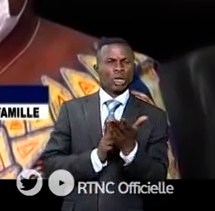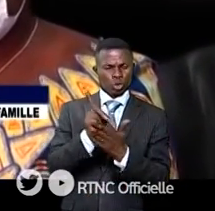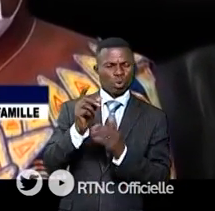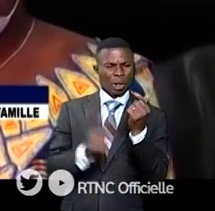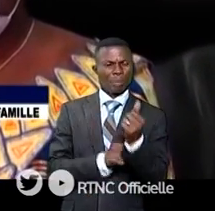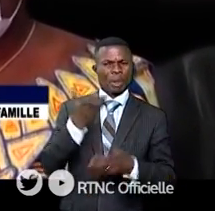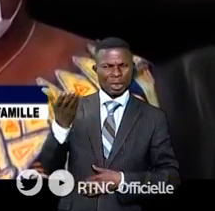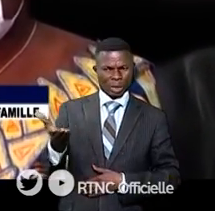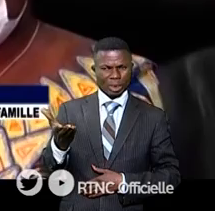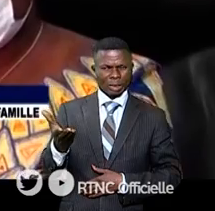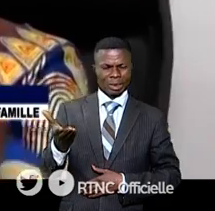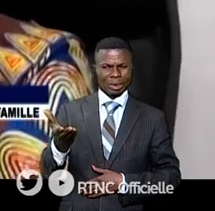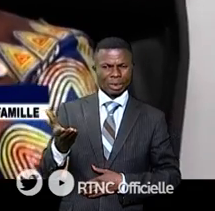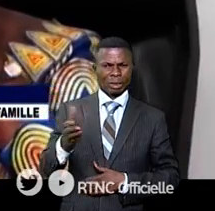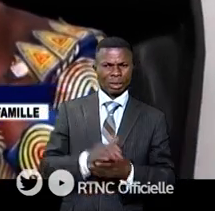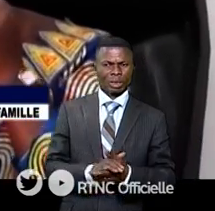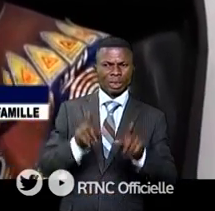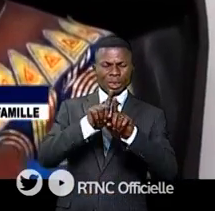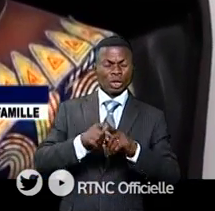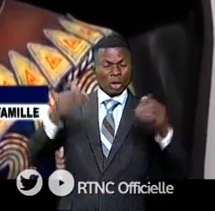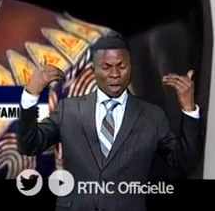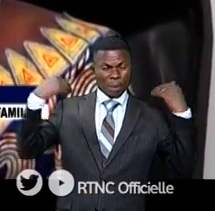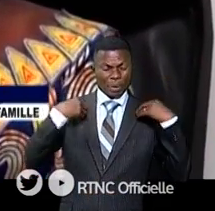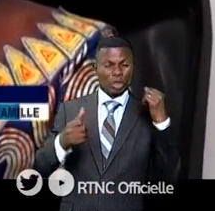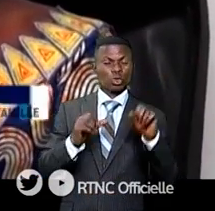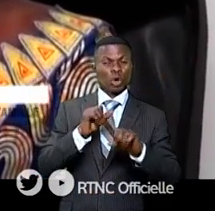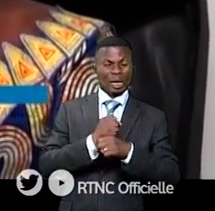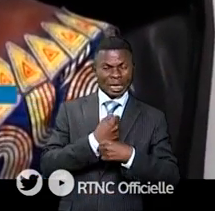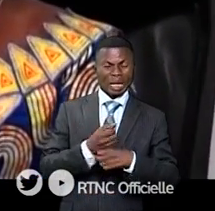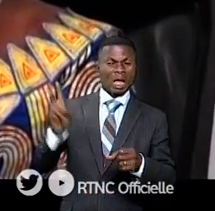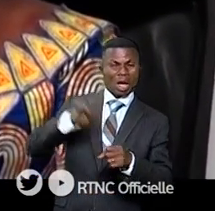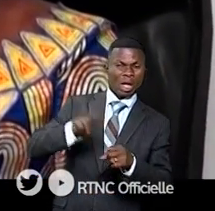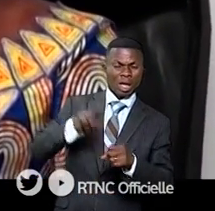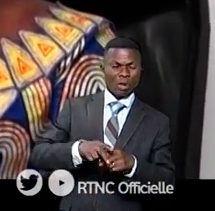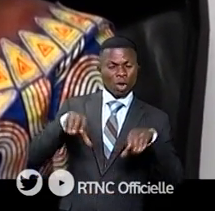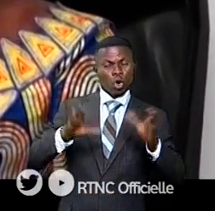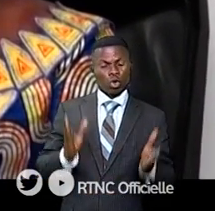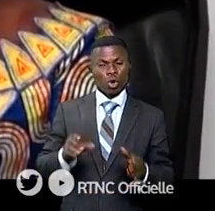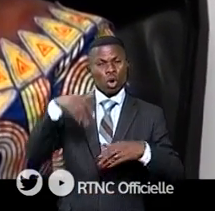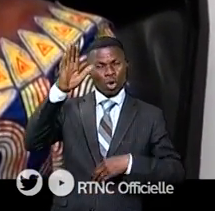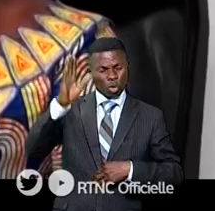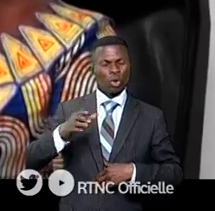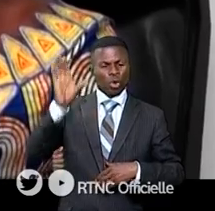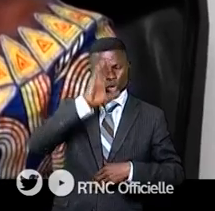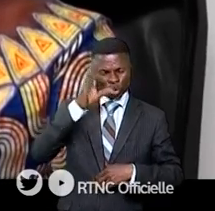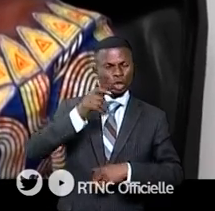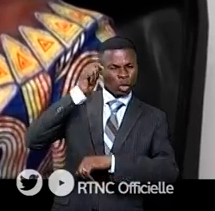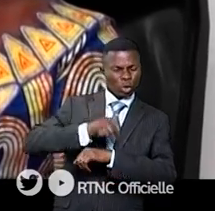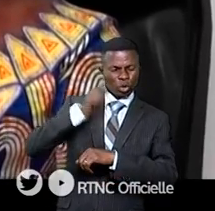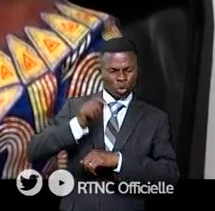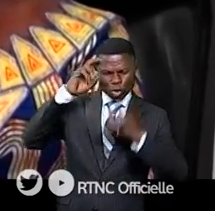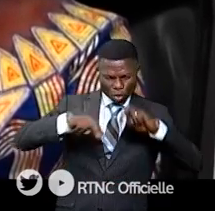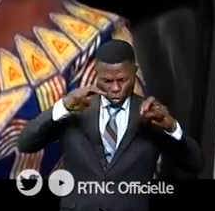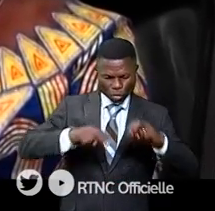même réaffirmé dans notre constitution. Que les auteurs soient nationaux ou étrangers, nous utiliserons toutes les voies des droits pour que